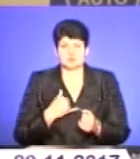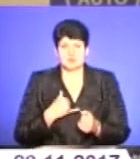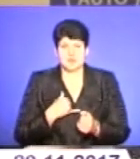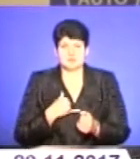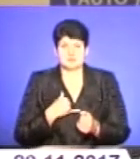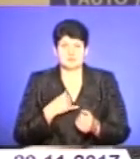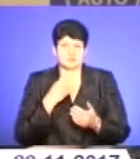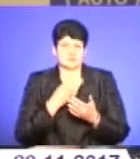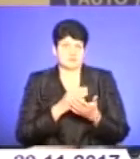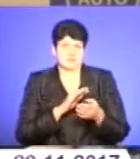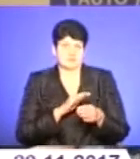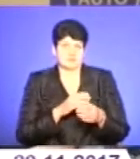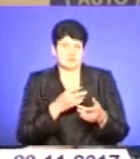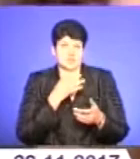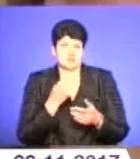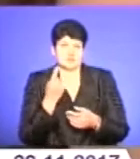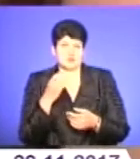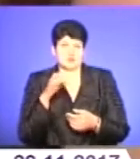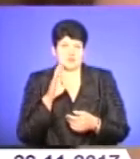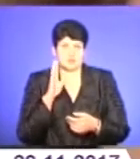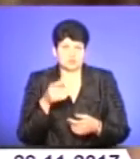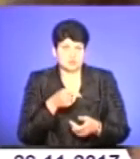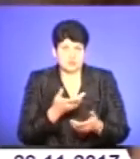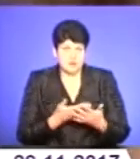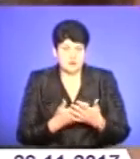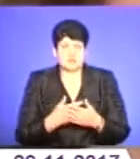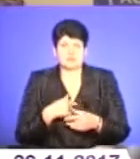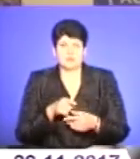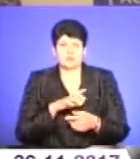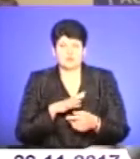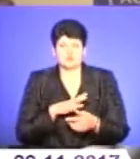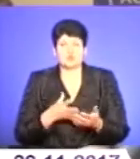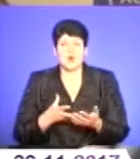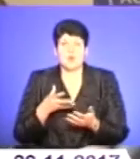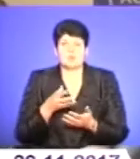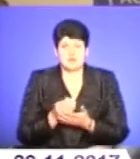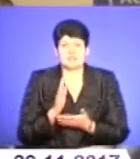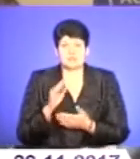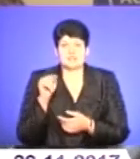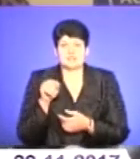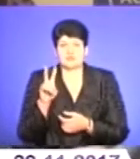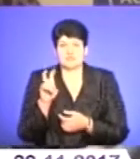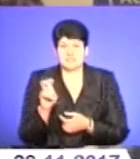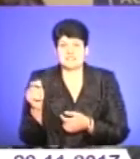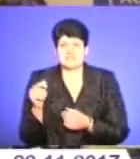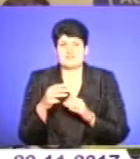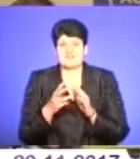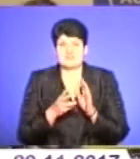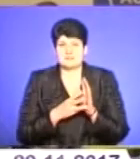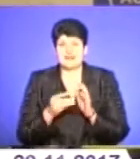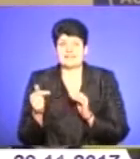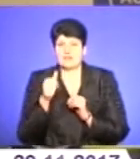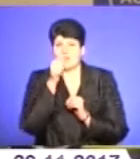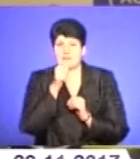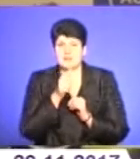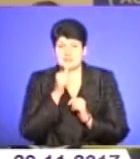перед фактом, що з 1 січня таке буде. У повідомленні йшлося, що оплата становить 1218 гривень у місяць